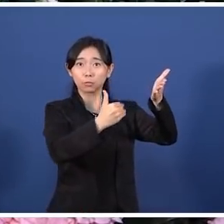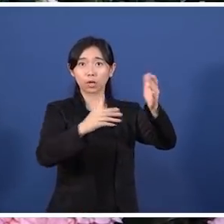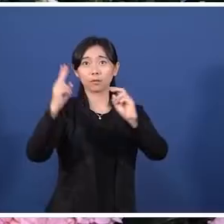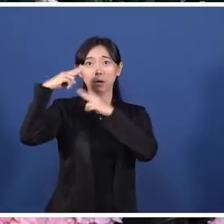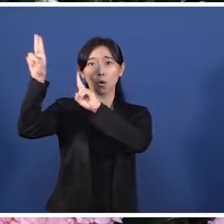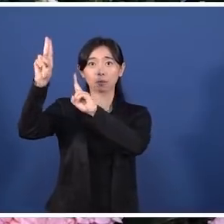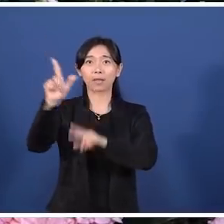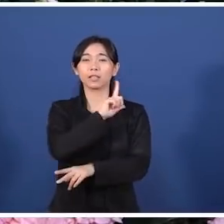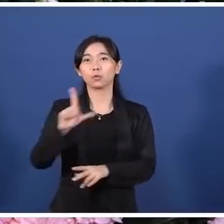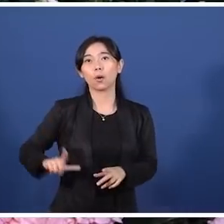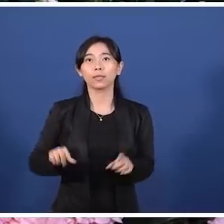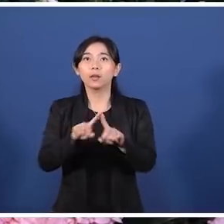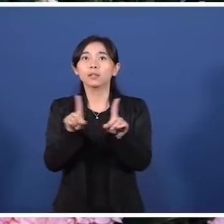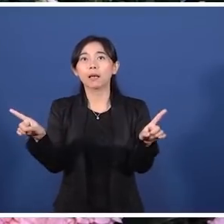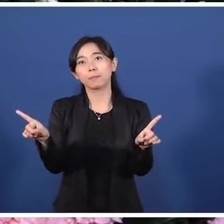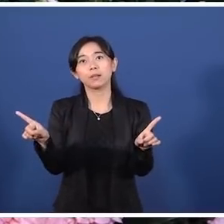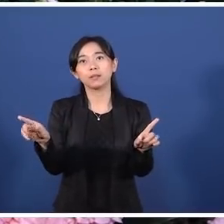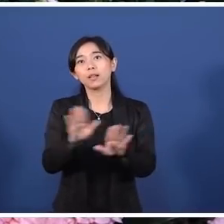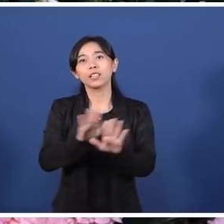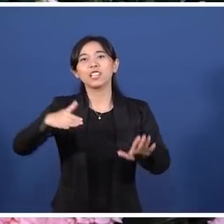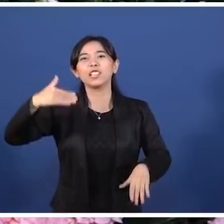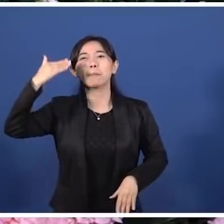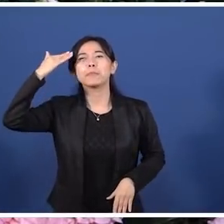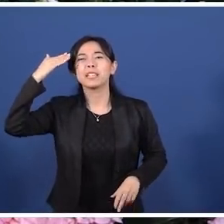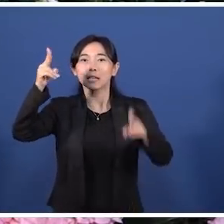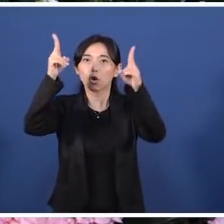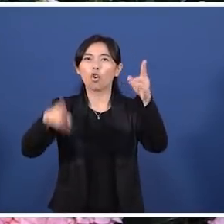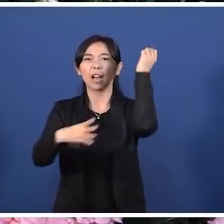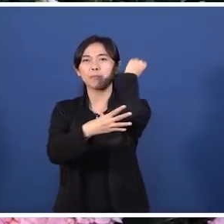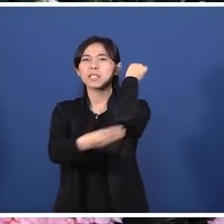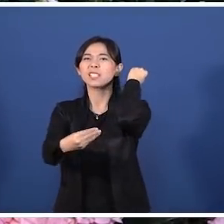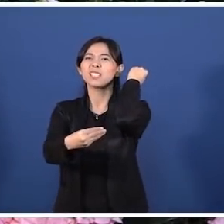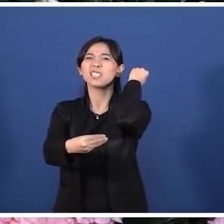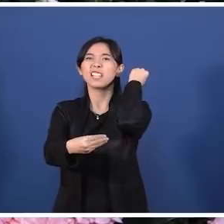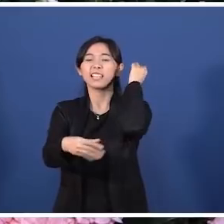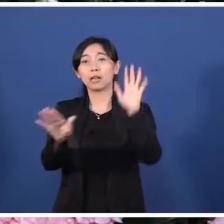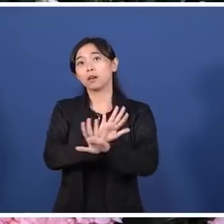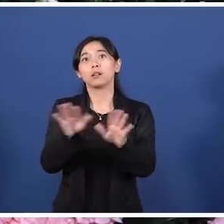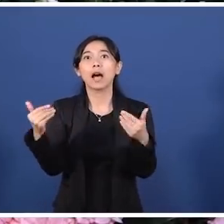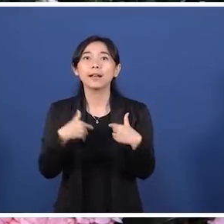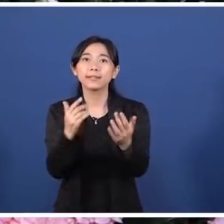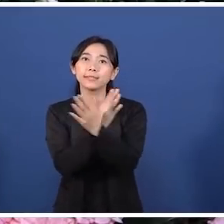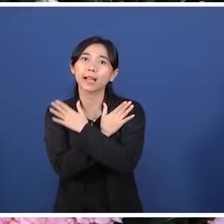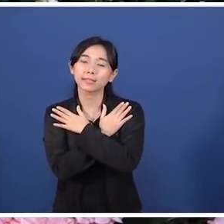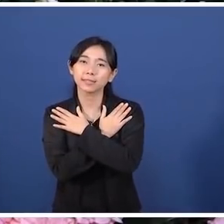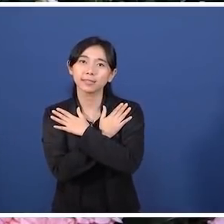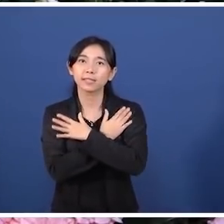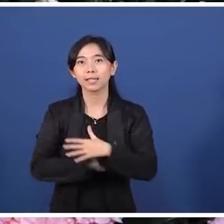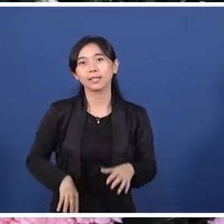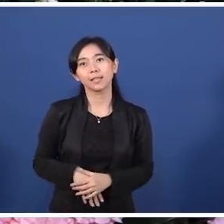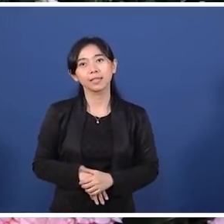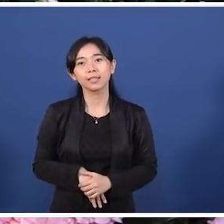Tuhan tidak mempedulikan orang miskin, tidak mempedulikan cinta kepada orang yang